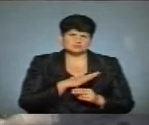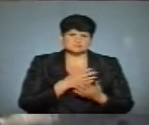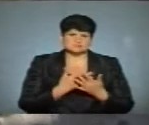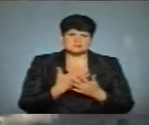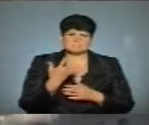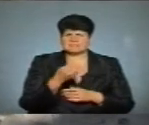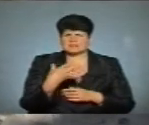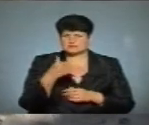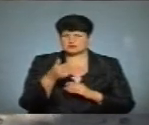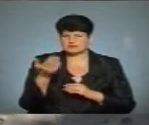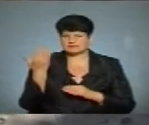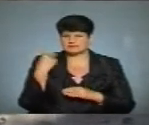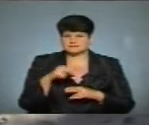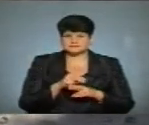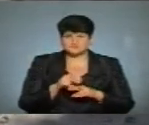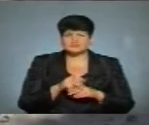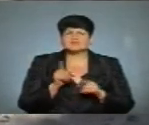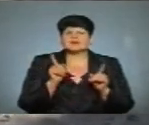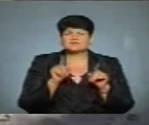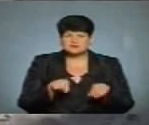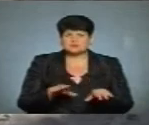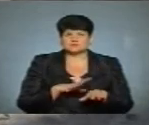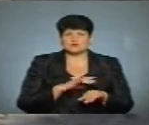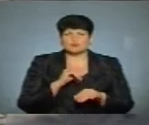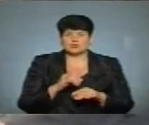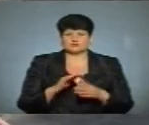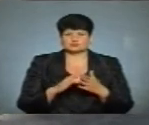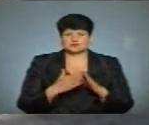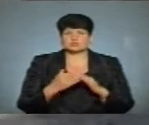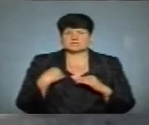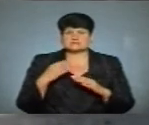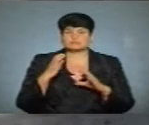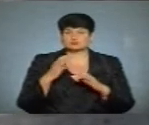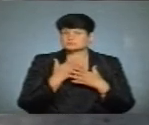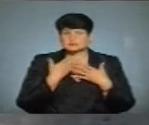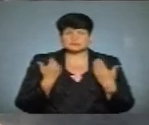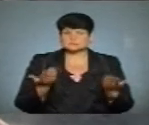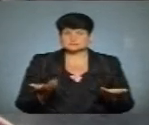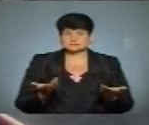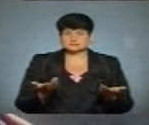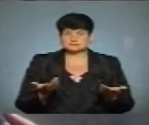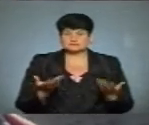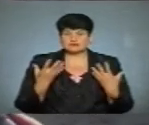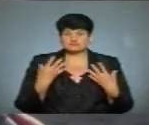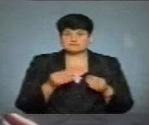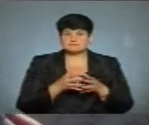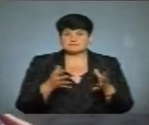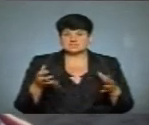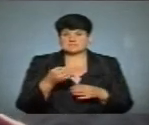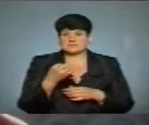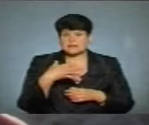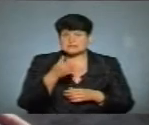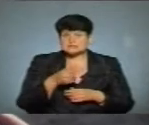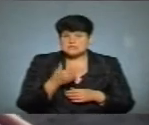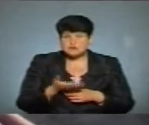років 15. От. Тобто вона і так була в поганому стані, до нас автобус не ходить. От. Вже, певно, більше, ніж 15 років.